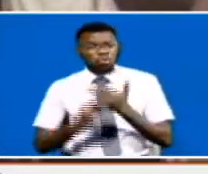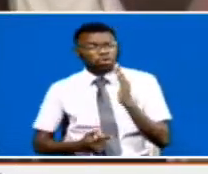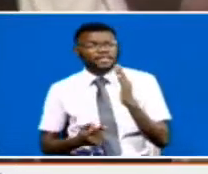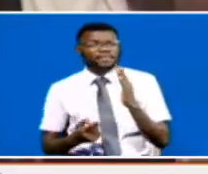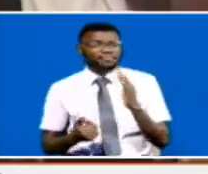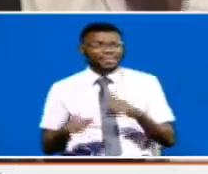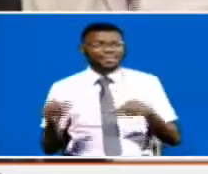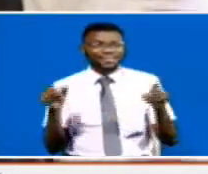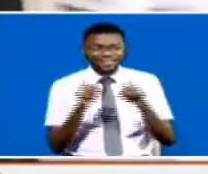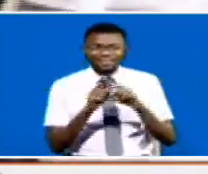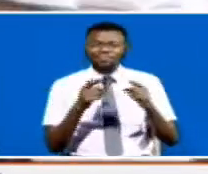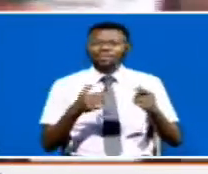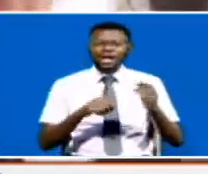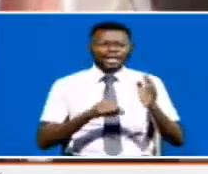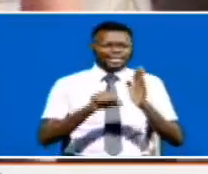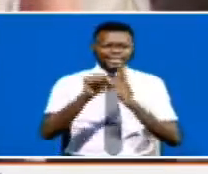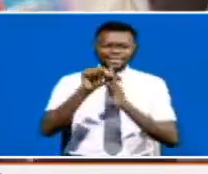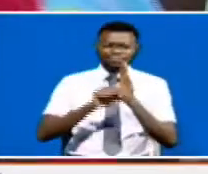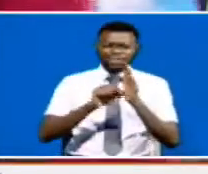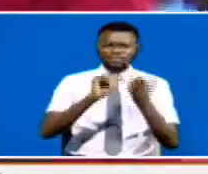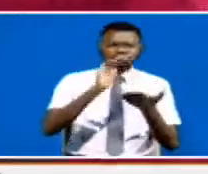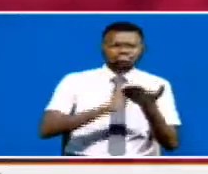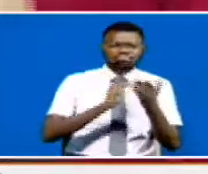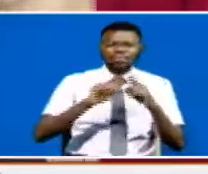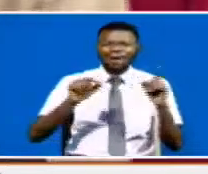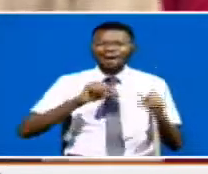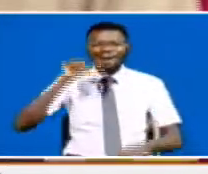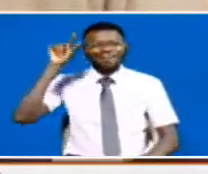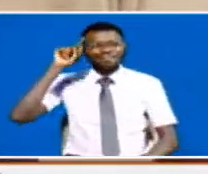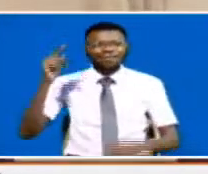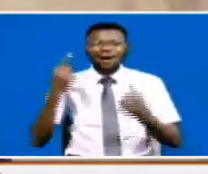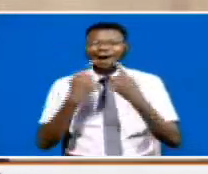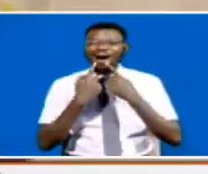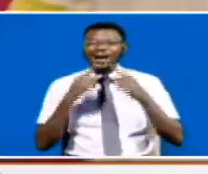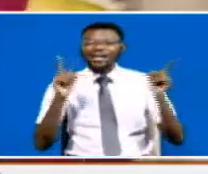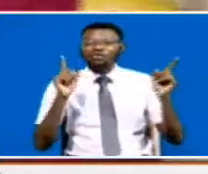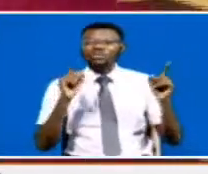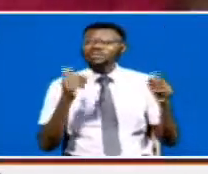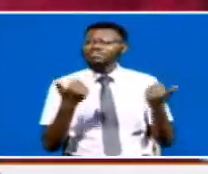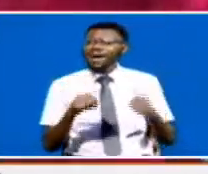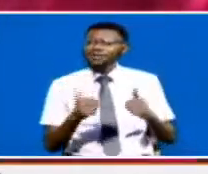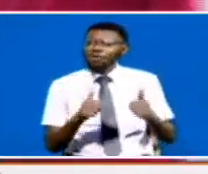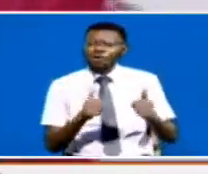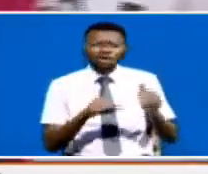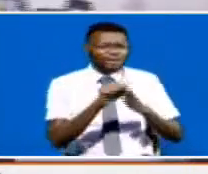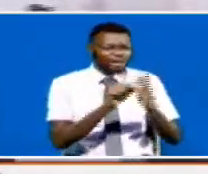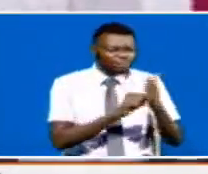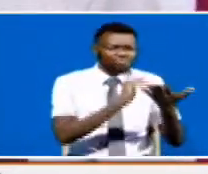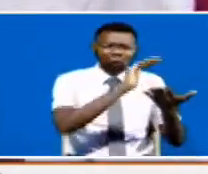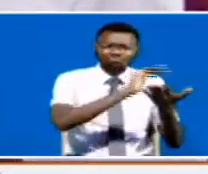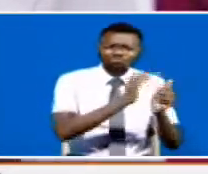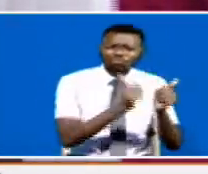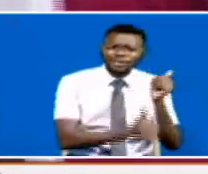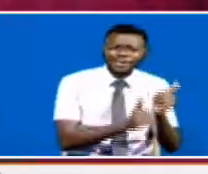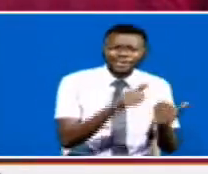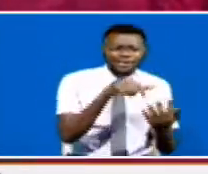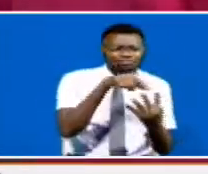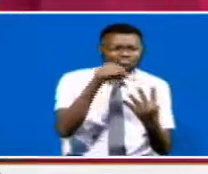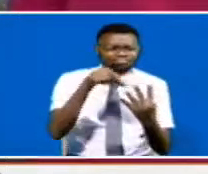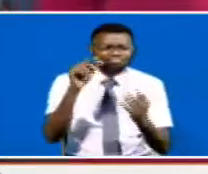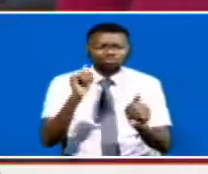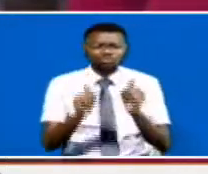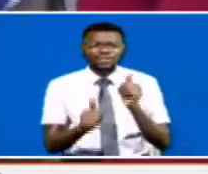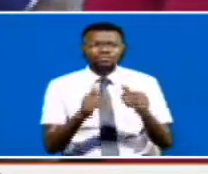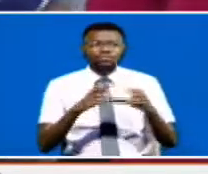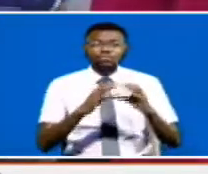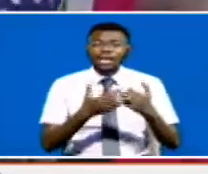pia kureduce zile subjects. Serikali haijatoa mwelekeo kabisa ni gani wamereduce, ni gani hawajareduce. Pia wazazi wa grade 7, grade